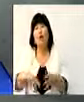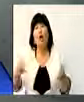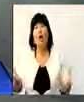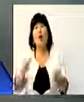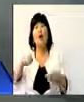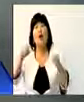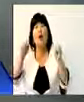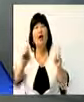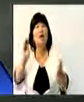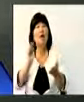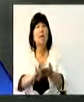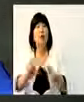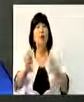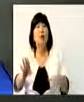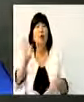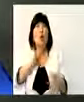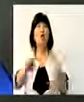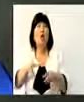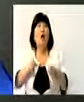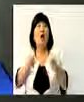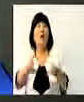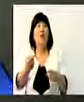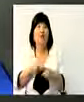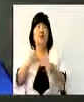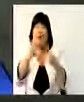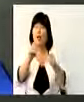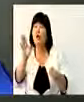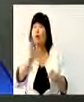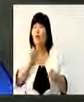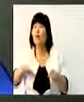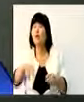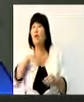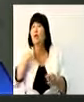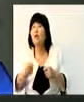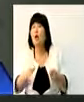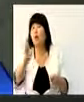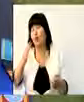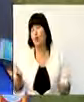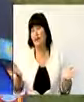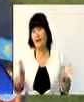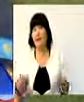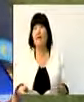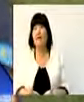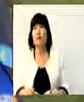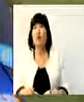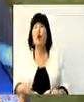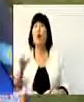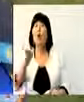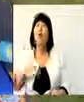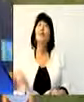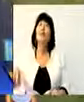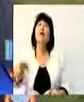құтқарушылар арнайы белгіленбеген орындарда суға түсу қауіпті екенін ескертіп, су айдындарында сақ болуға шақырады. Облыс